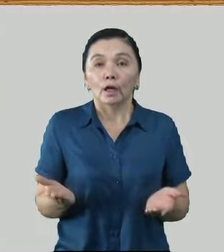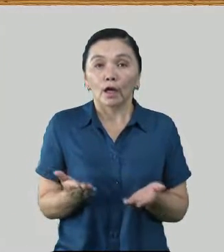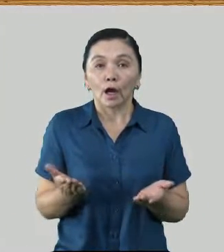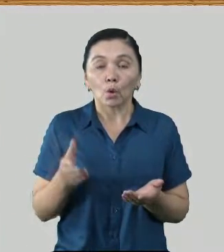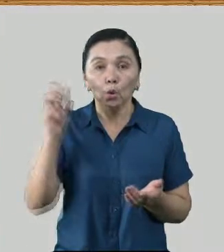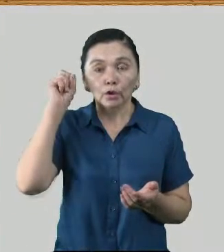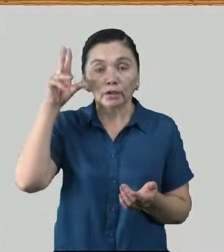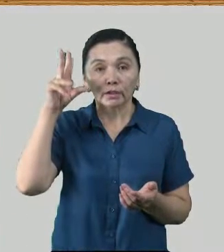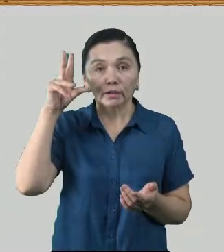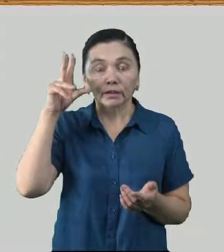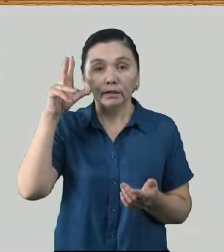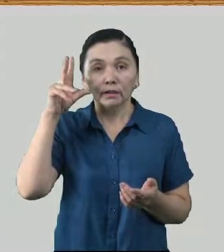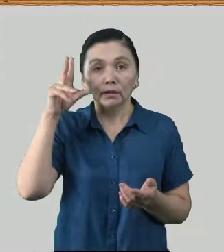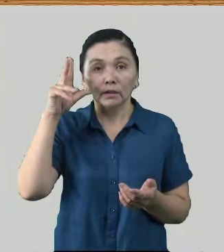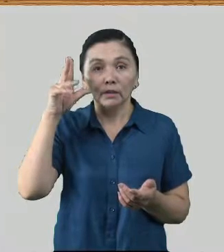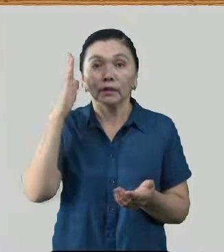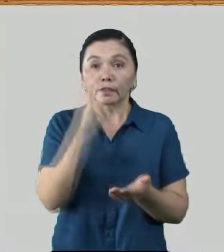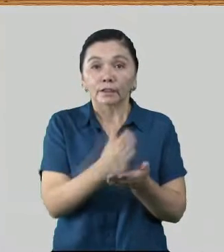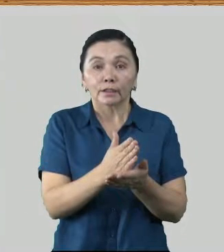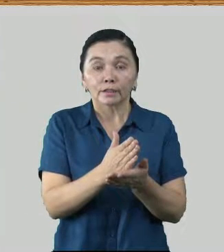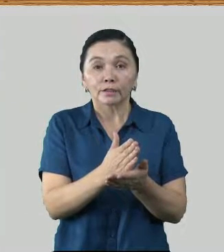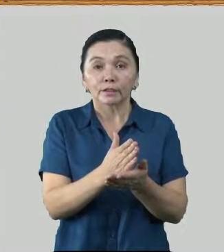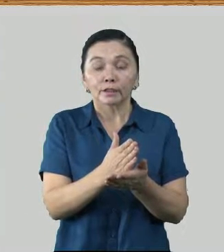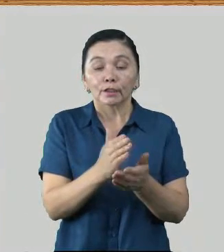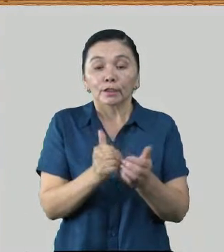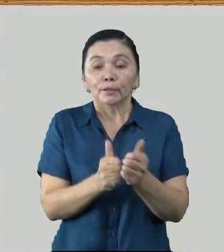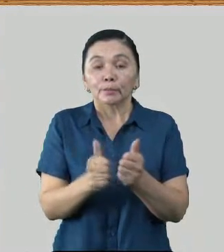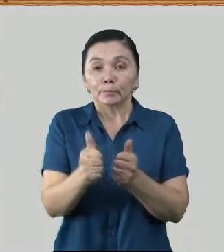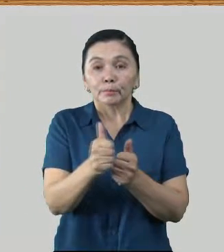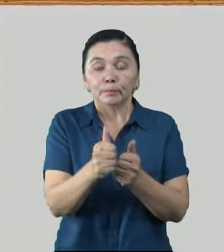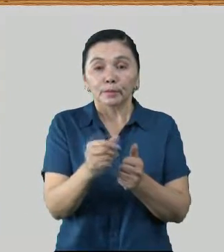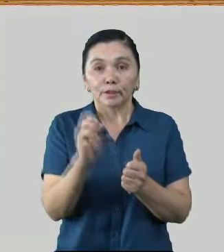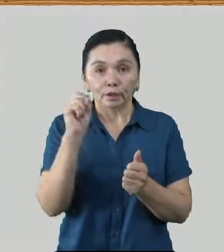Какое число стоит перед числом 4?